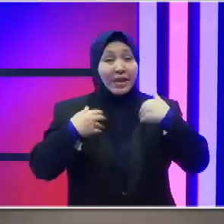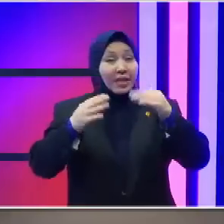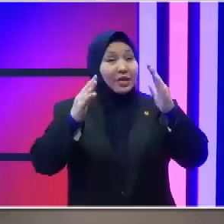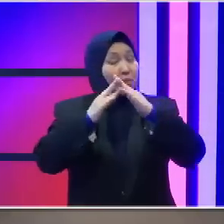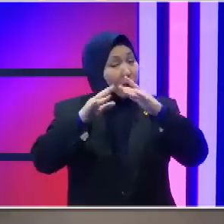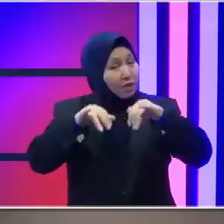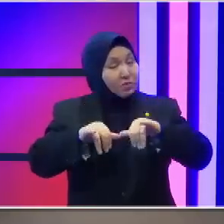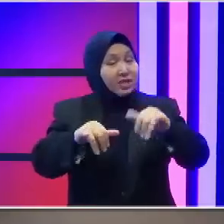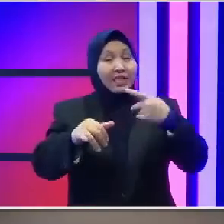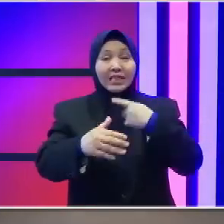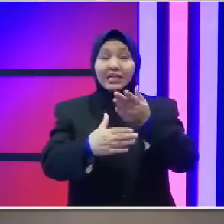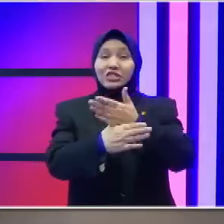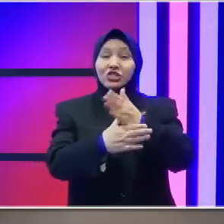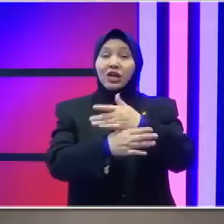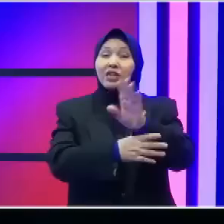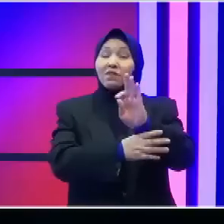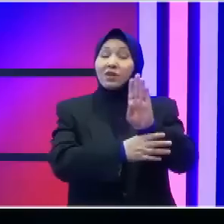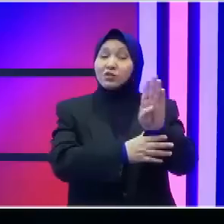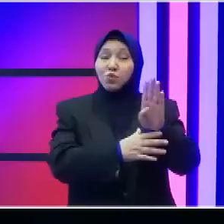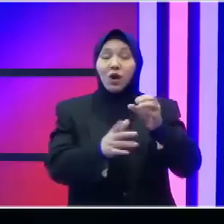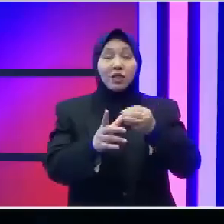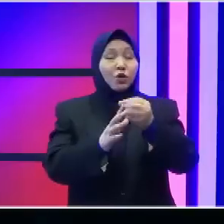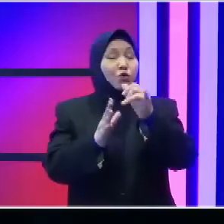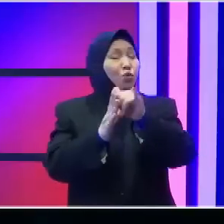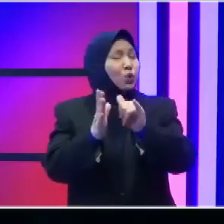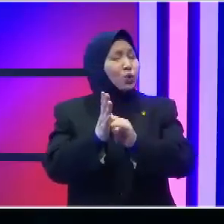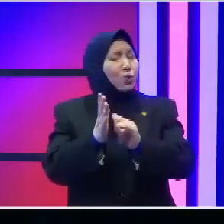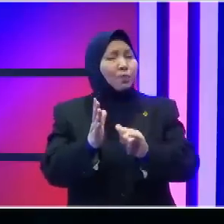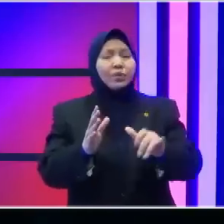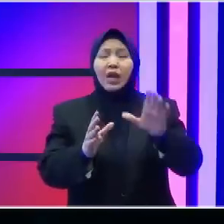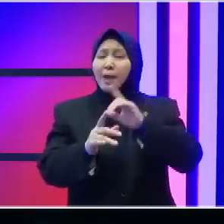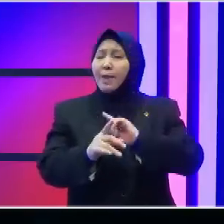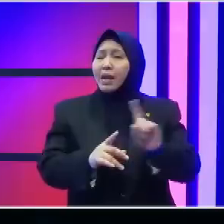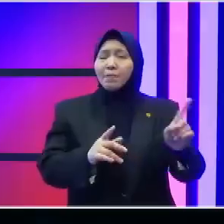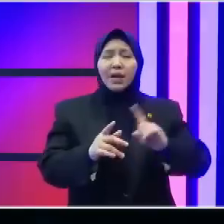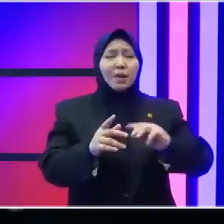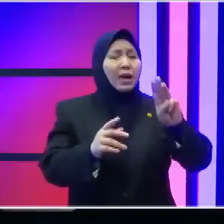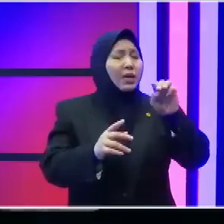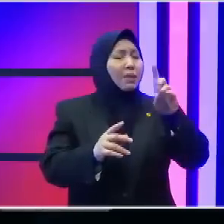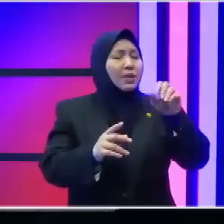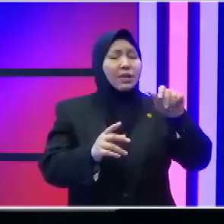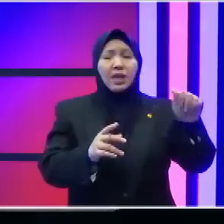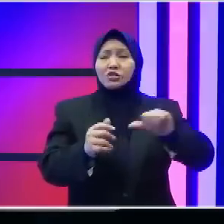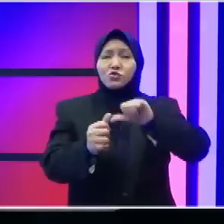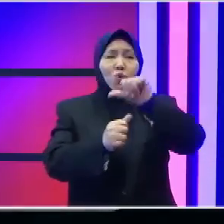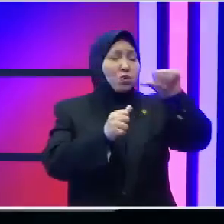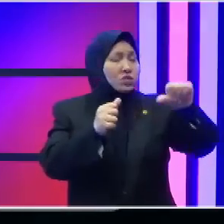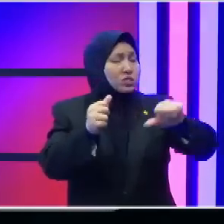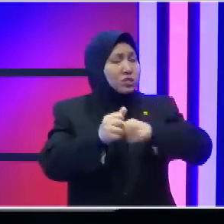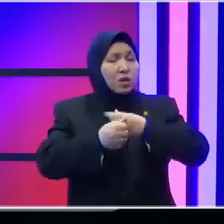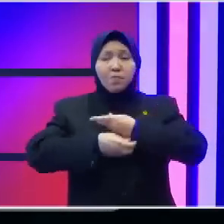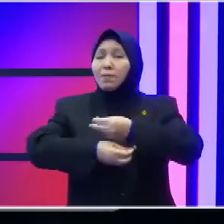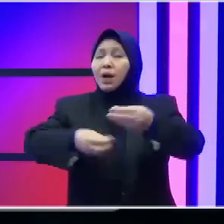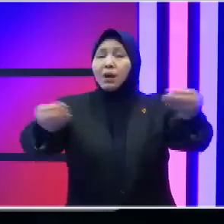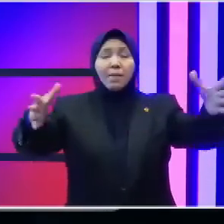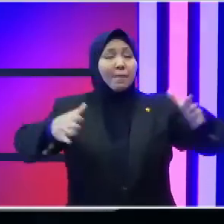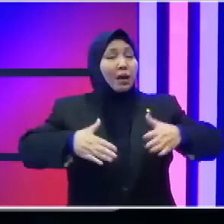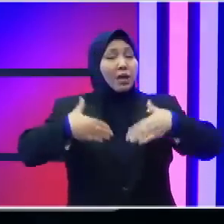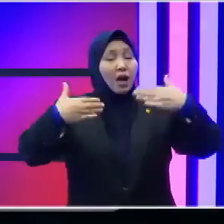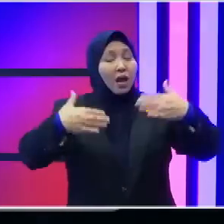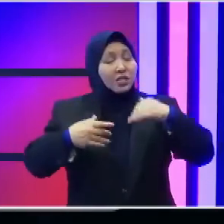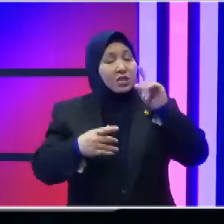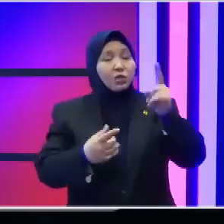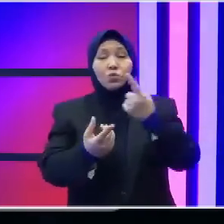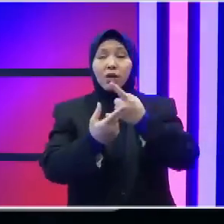untuk kita share di Facebook ataupun di YouTube, di mana sahaja media sosial yang ada, untuk kita sama-sama sebarkan surah kebahagiaan, salah